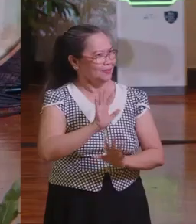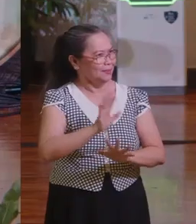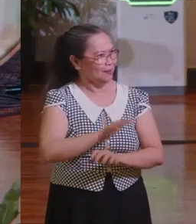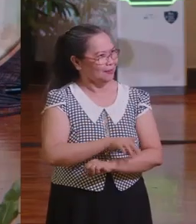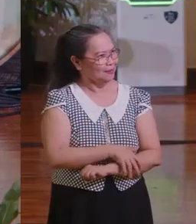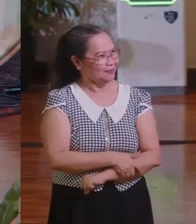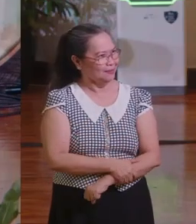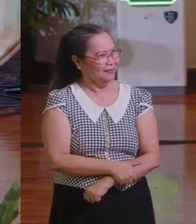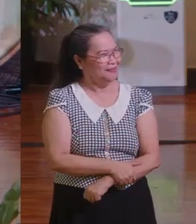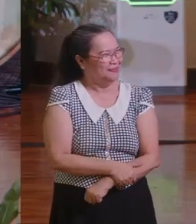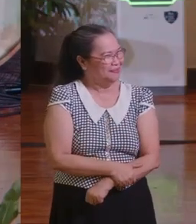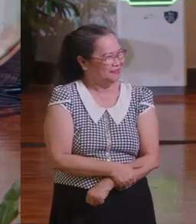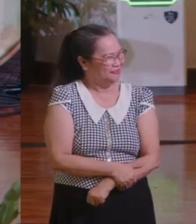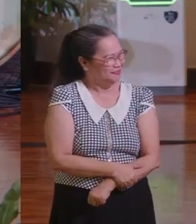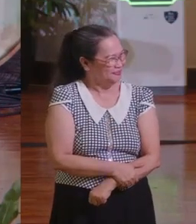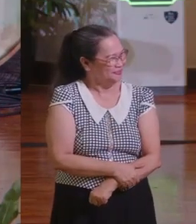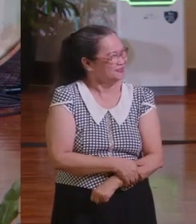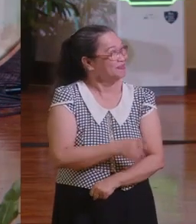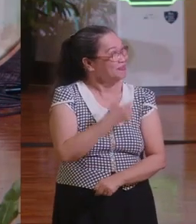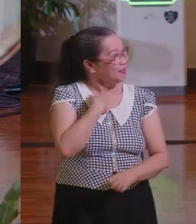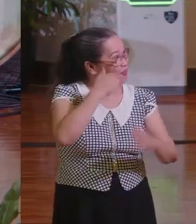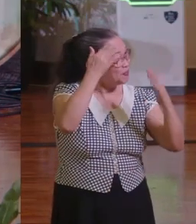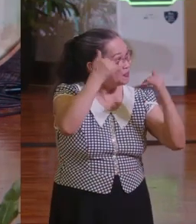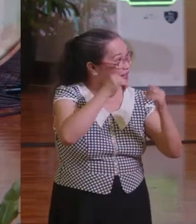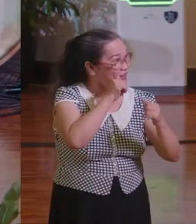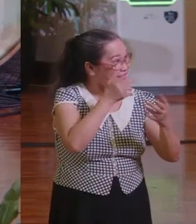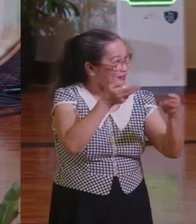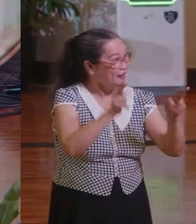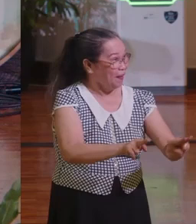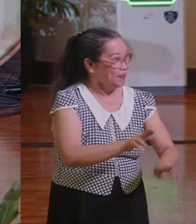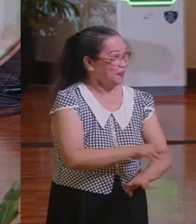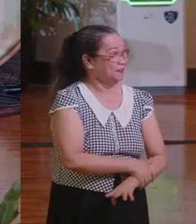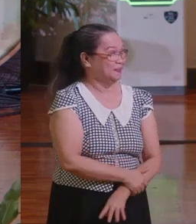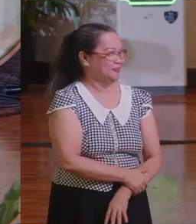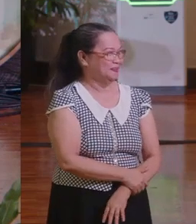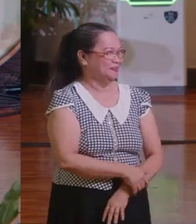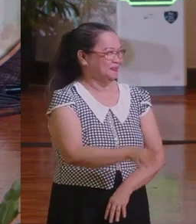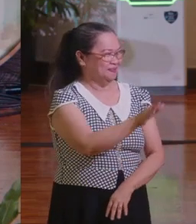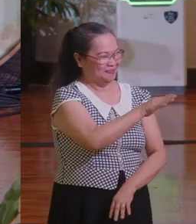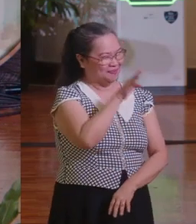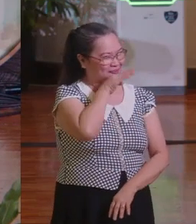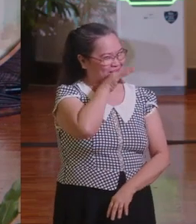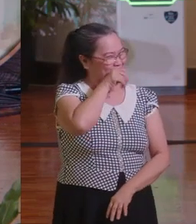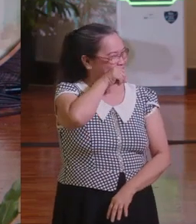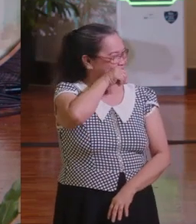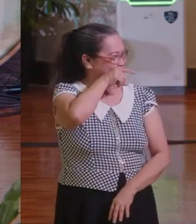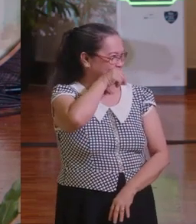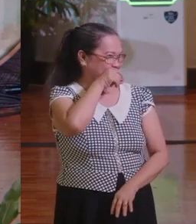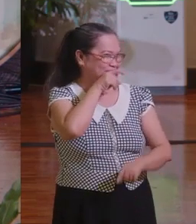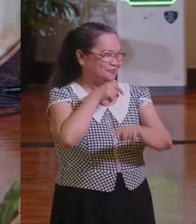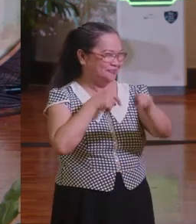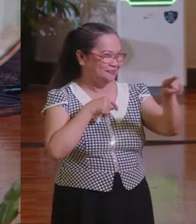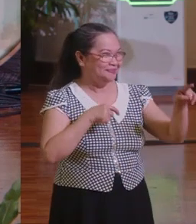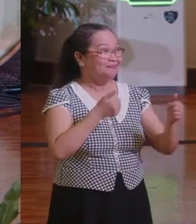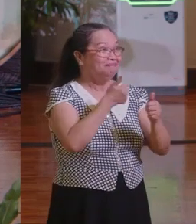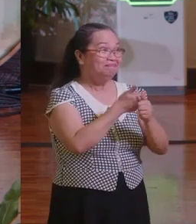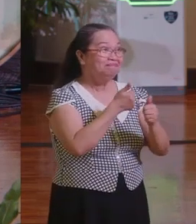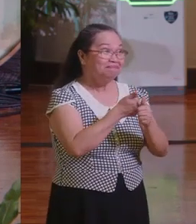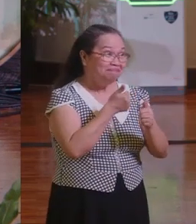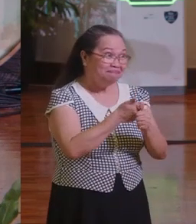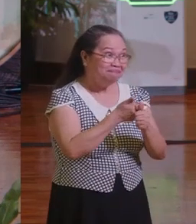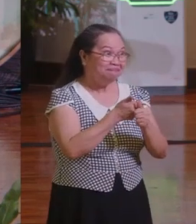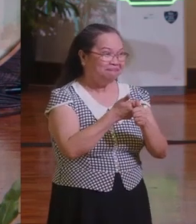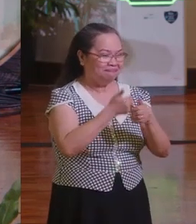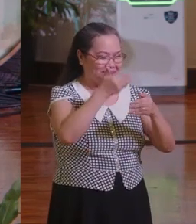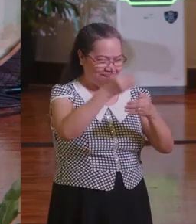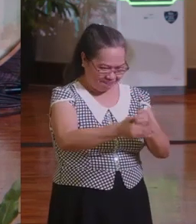po tayo makarating doon kahit kailan. No? Pero mga kapatid, nakita ninyo na at every step,